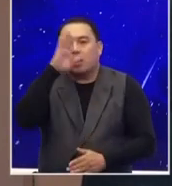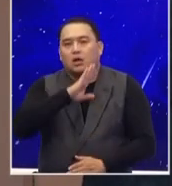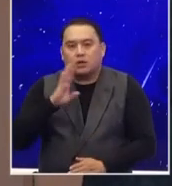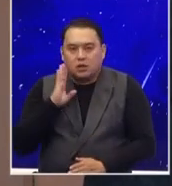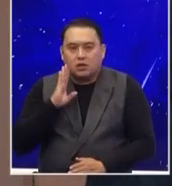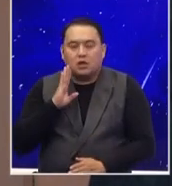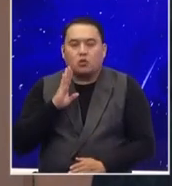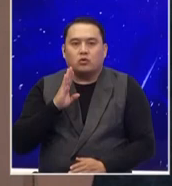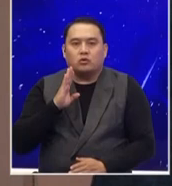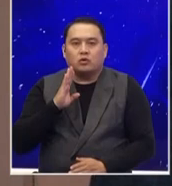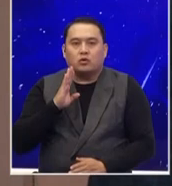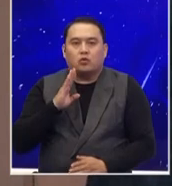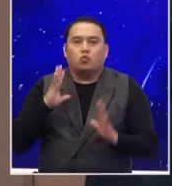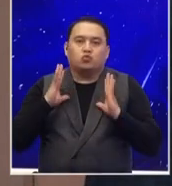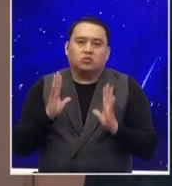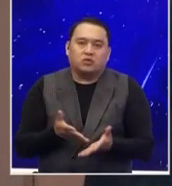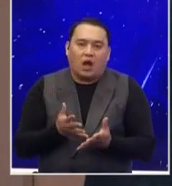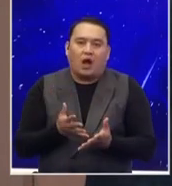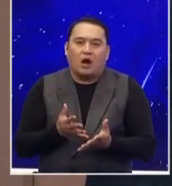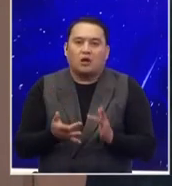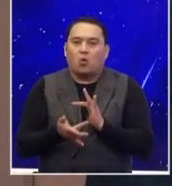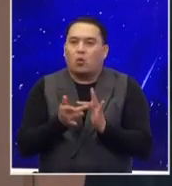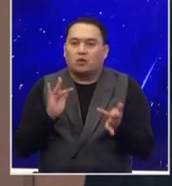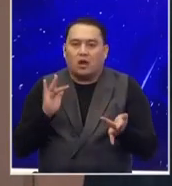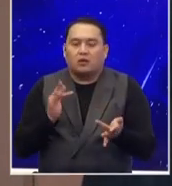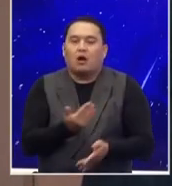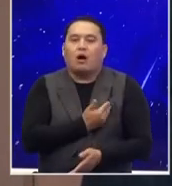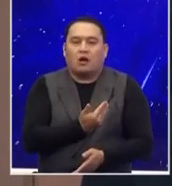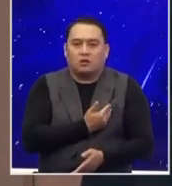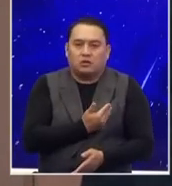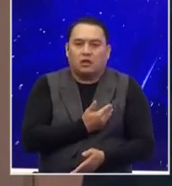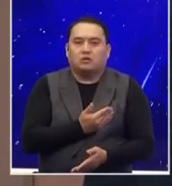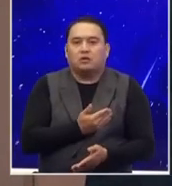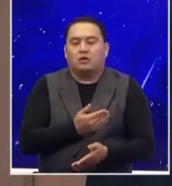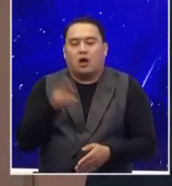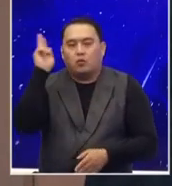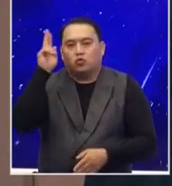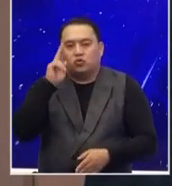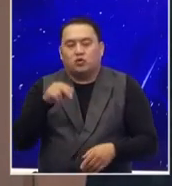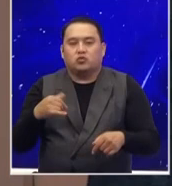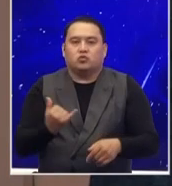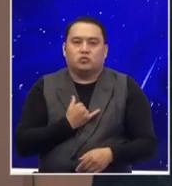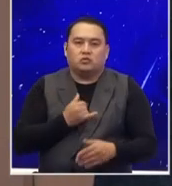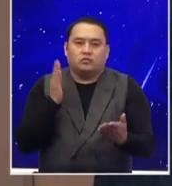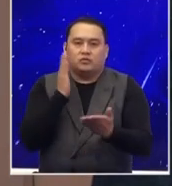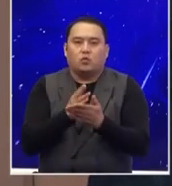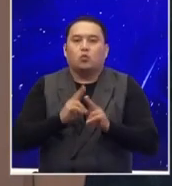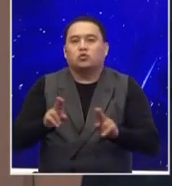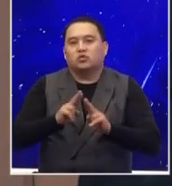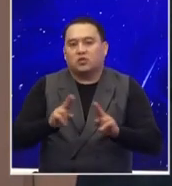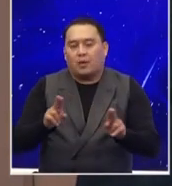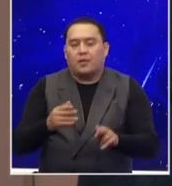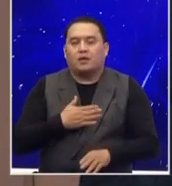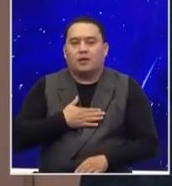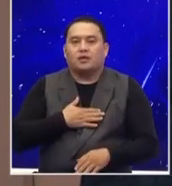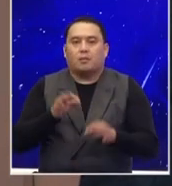и ребята уже, наверное, устали от обучения именно онлайн, и все-таки они хотят вживую общаться с учителем. Ну, и мы